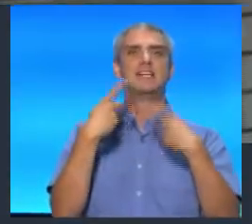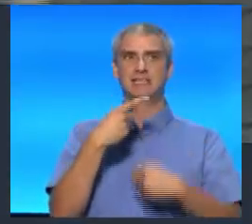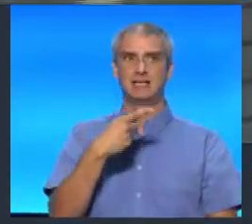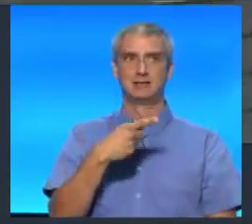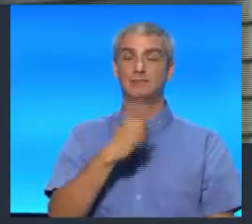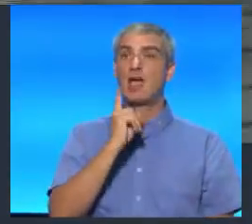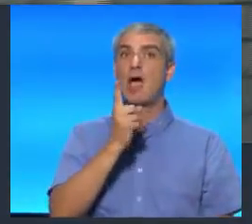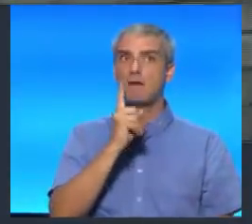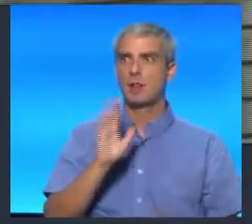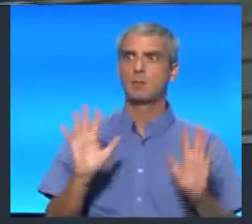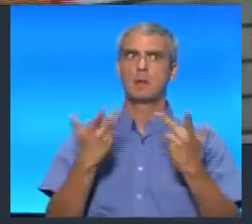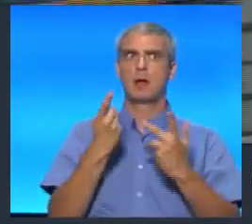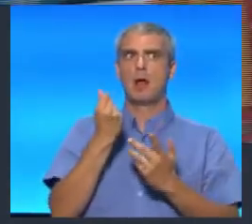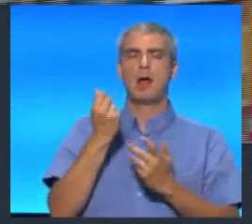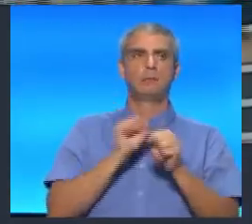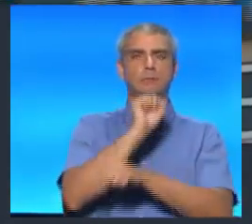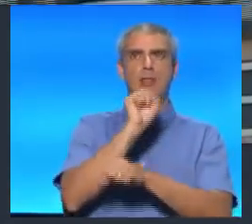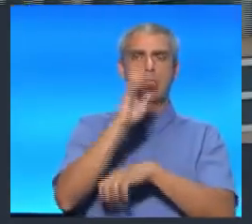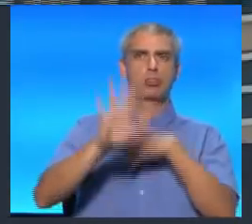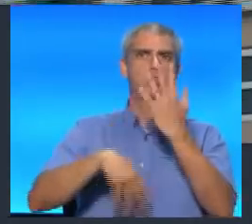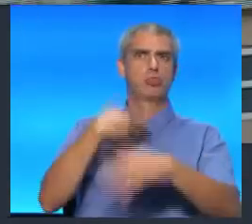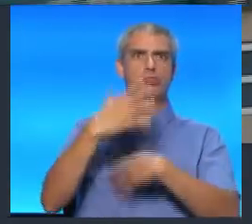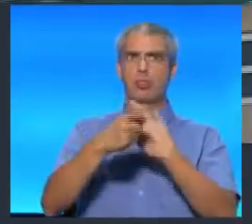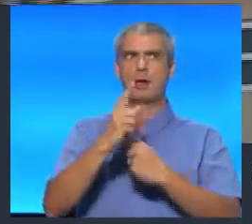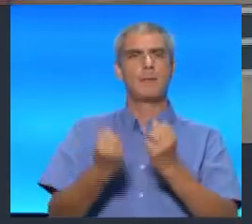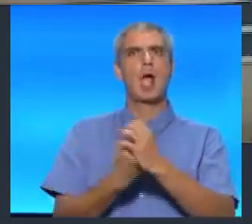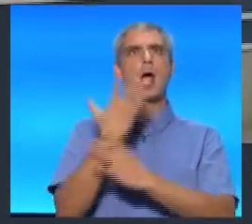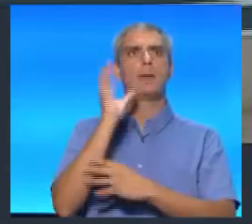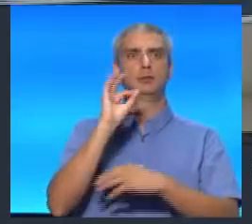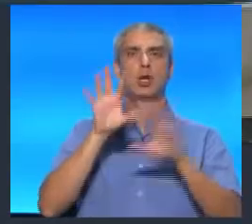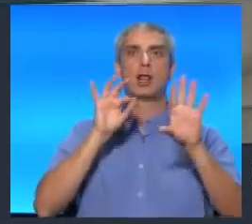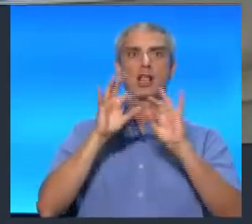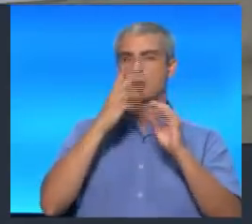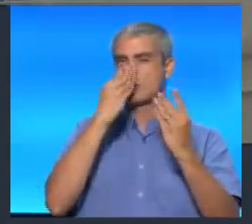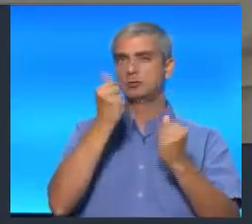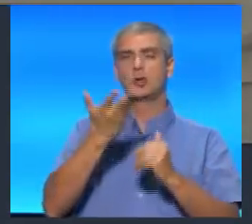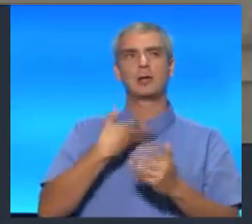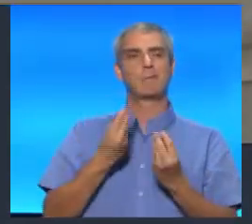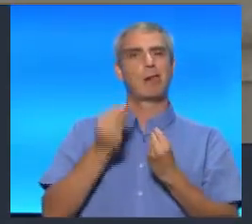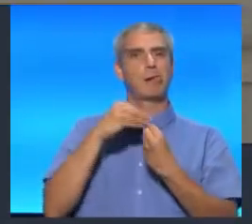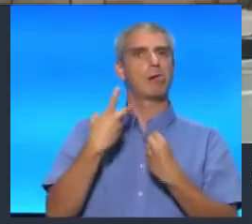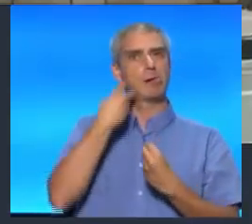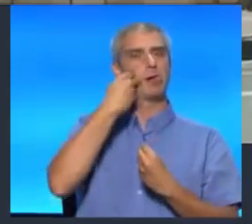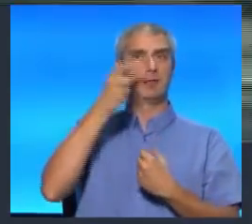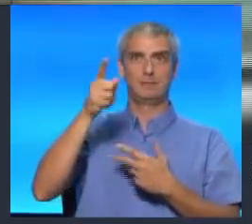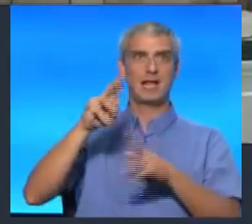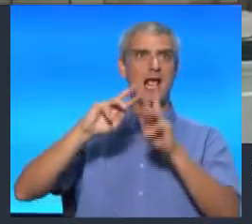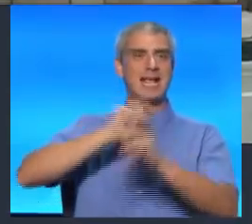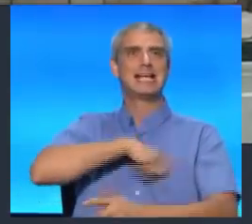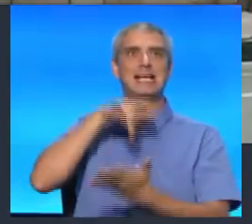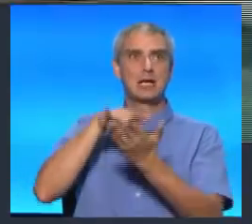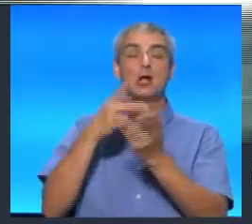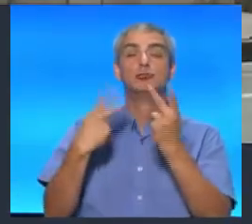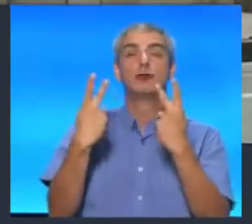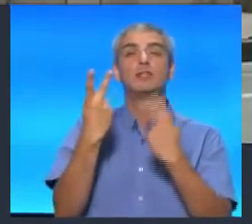אלא שמהר מאוד עלו טענות לאי סדרים מהותיים בהקמתו, וחשד כי קיבל הטבות מהרשות המקומית ביותר